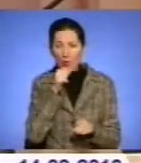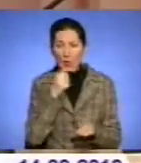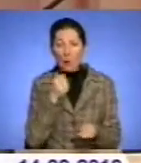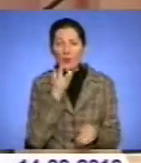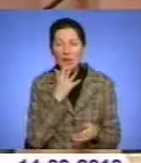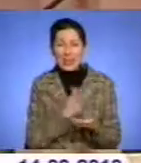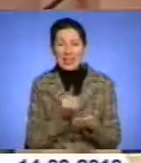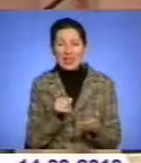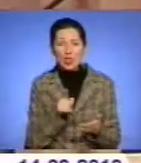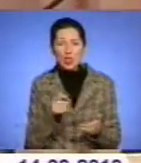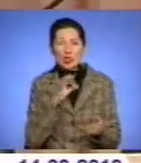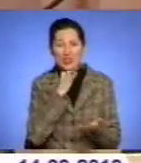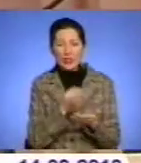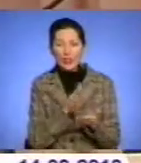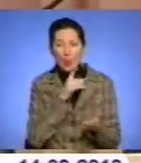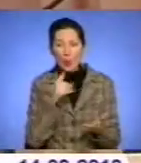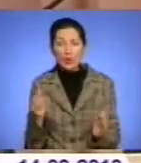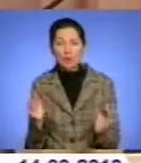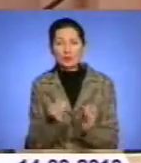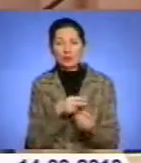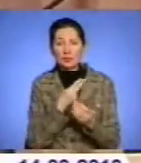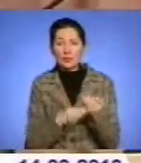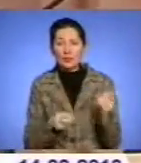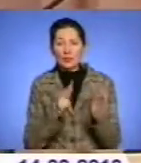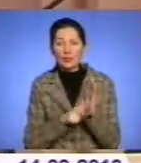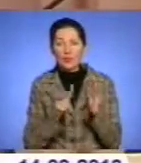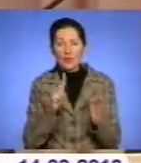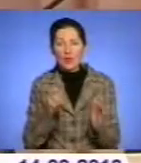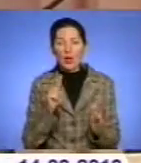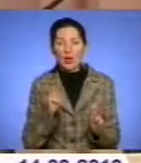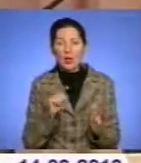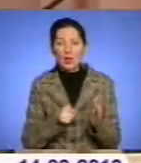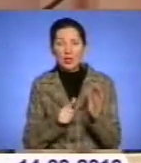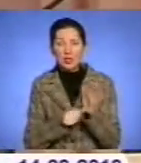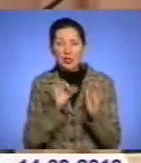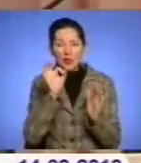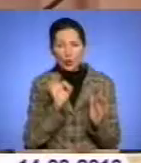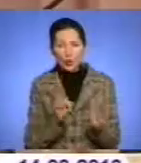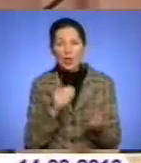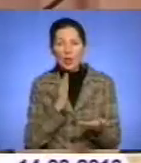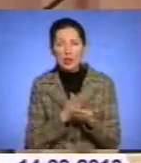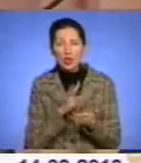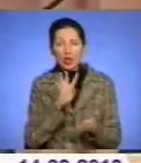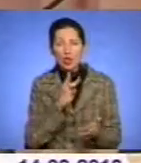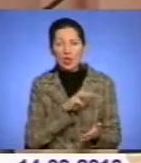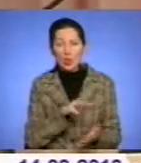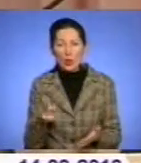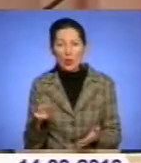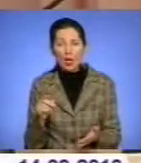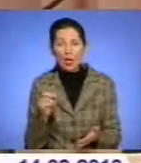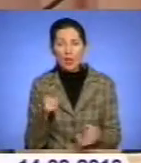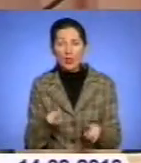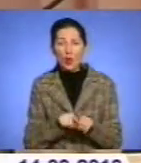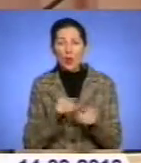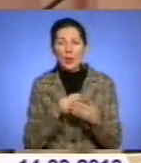за звітний період зменшилися збитки на 82,6%, і складають 4 мільйони гривень. Такого